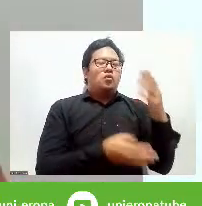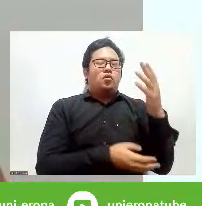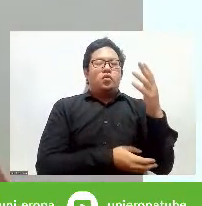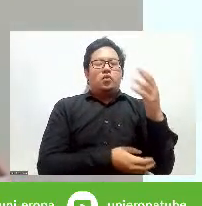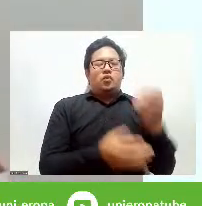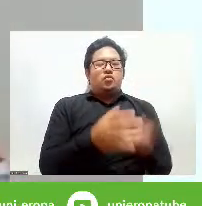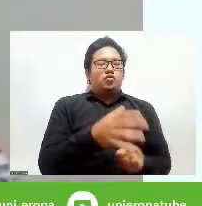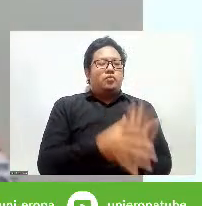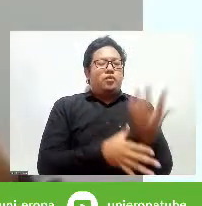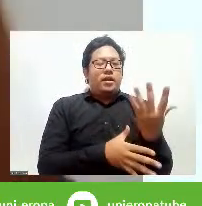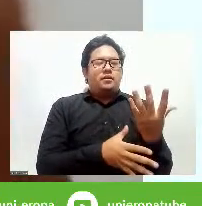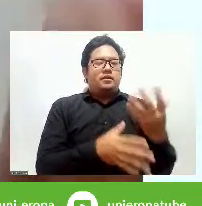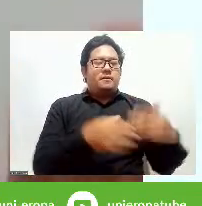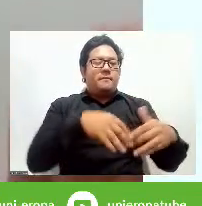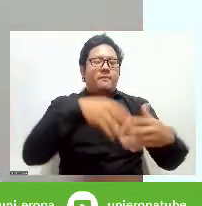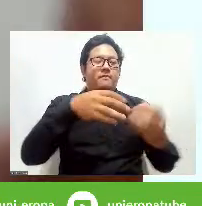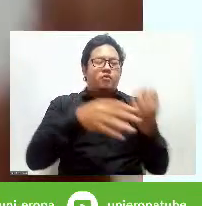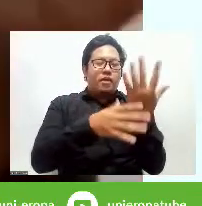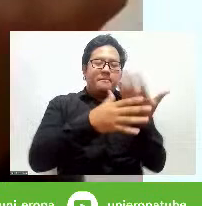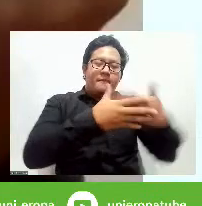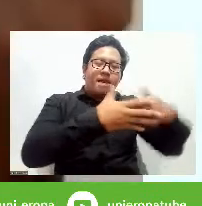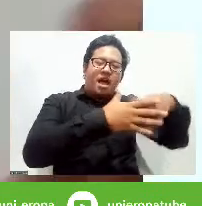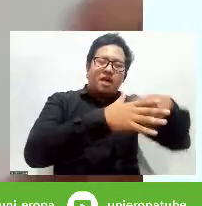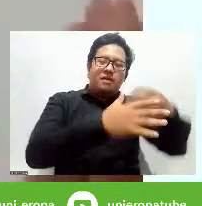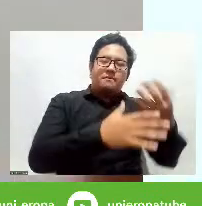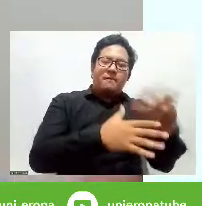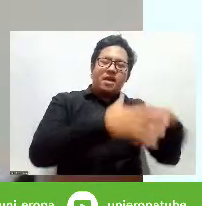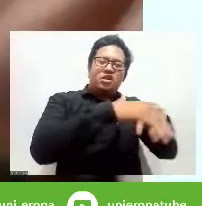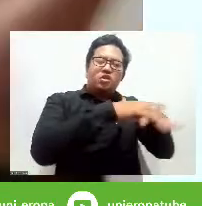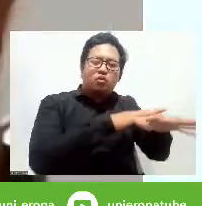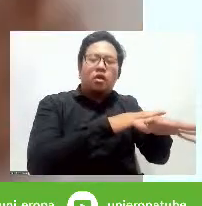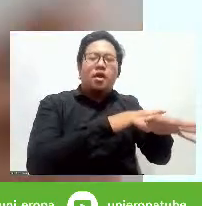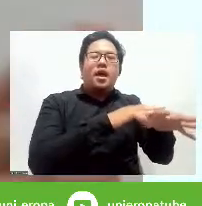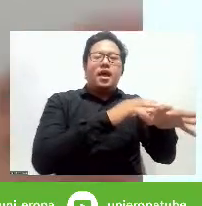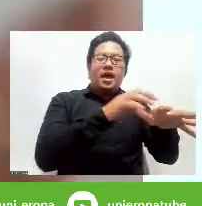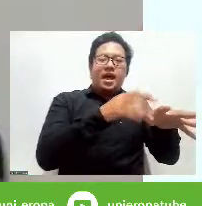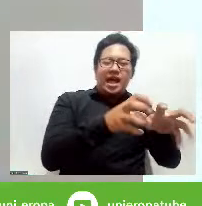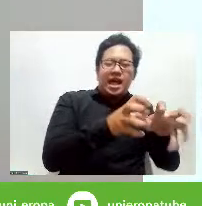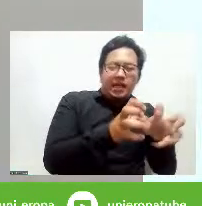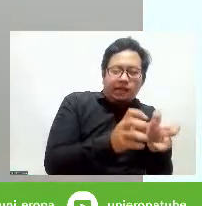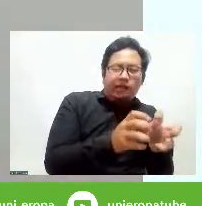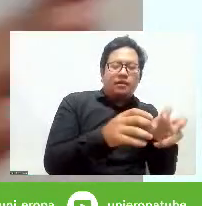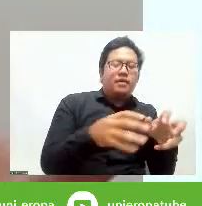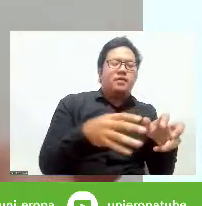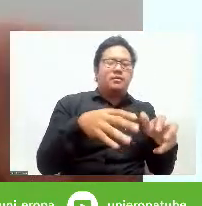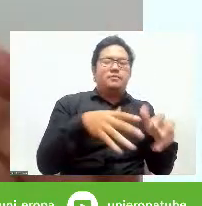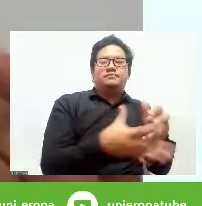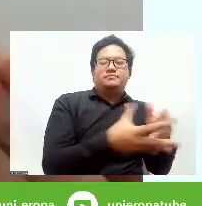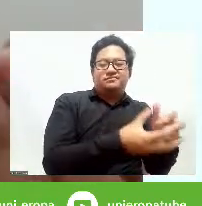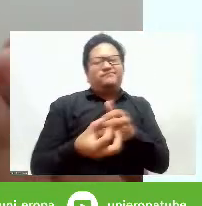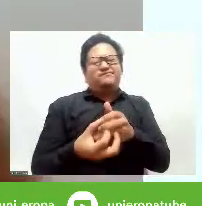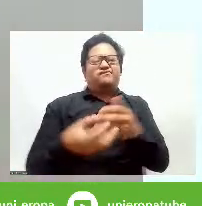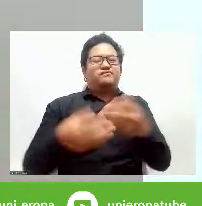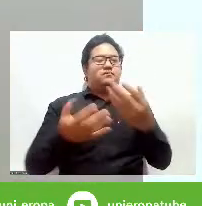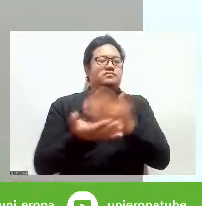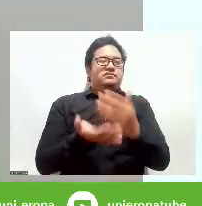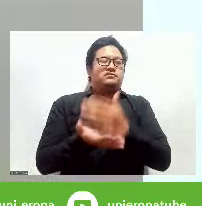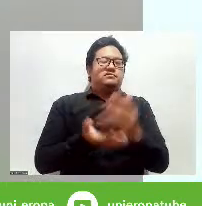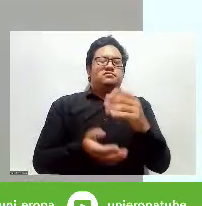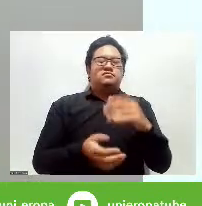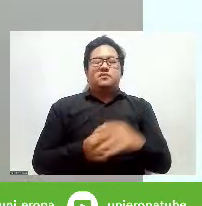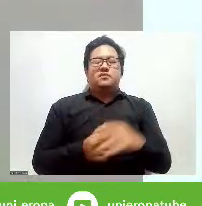tersebut Hai nah cekungan tersebut berisi air rumput cabang pohon dan sebagainya